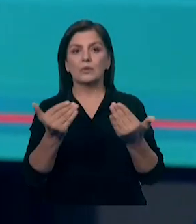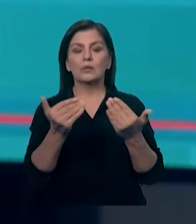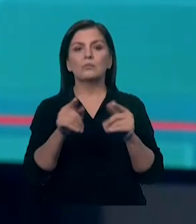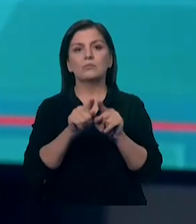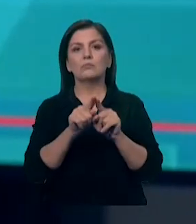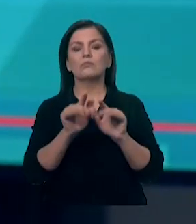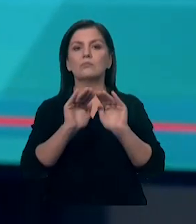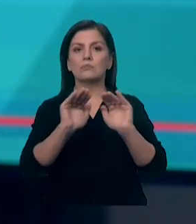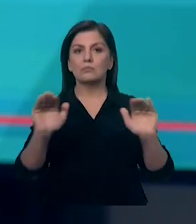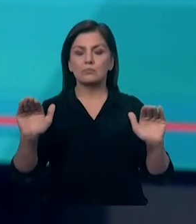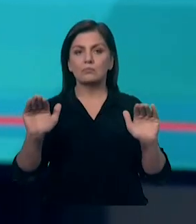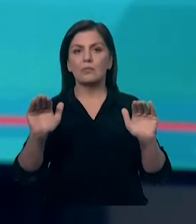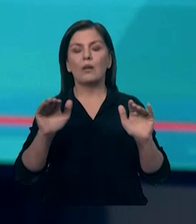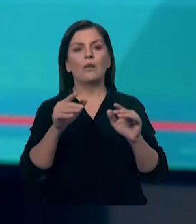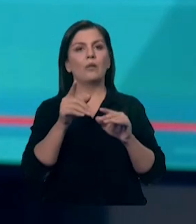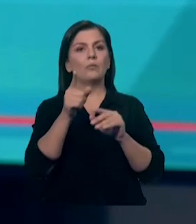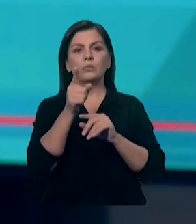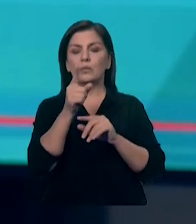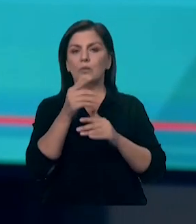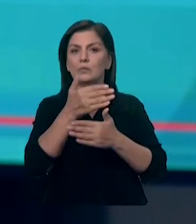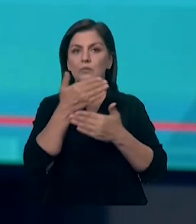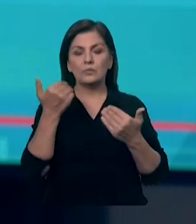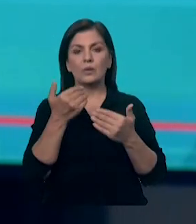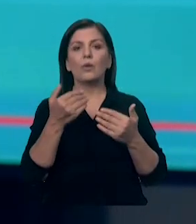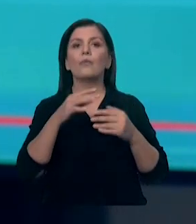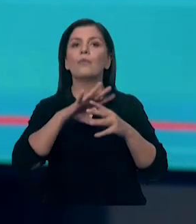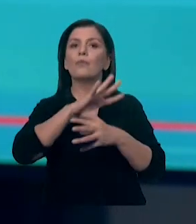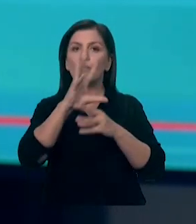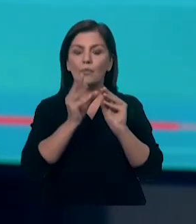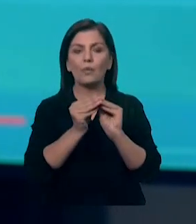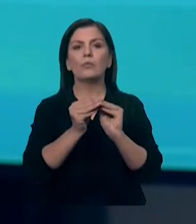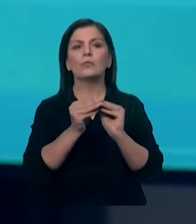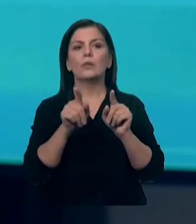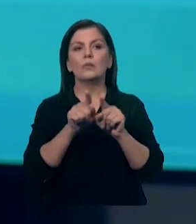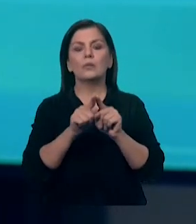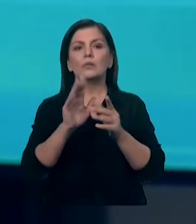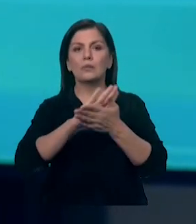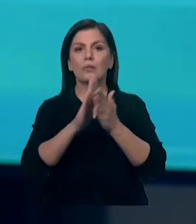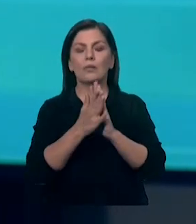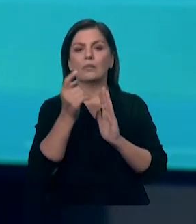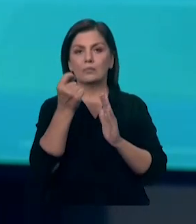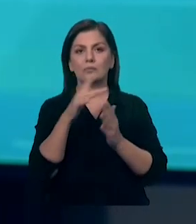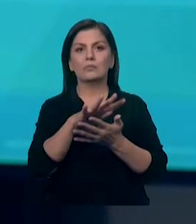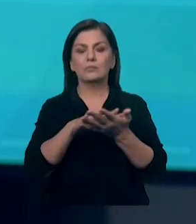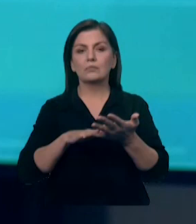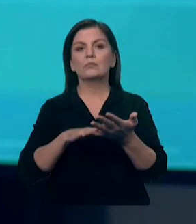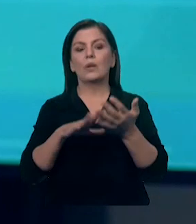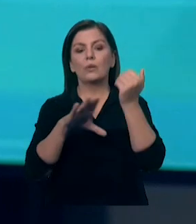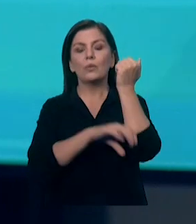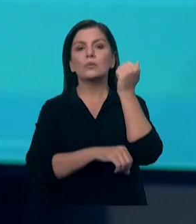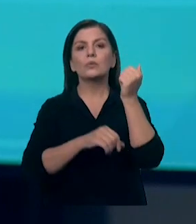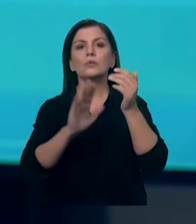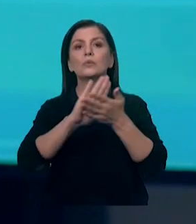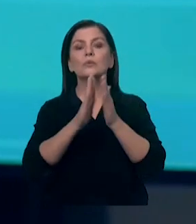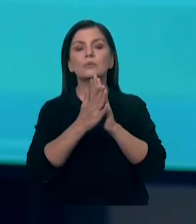Yaşayış məntəqələrimiz atəşə tutulmur. Amma ümumilikdə hələ də gərginlik davam etməkdədir. Tovuzda ki, son vəziyyətlə bağlı indi